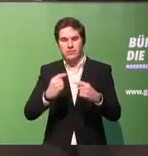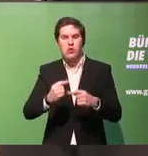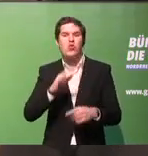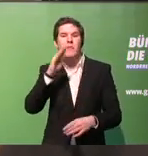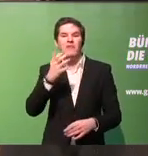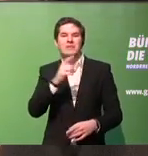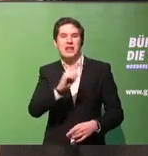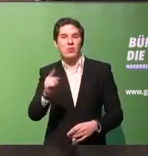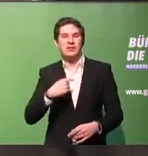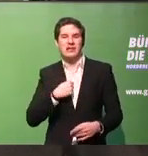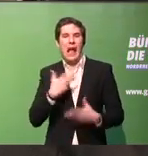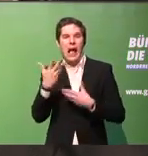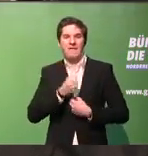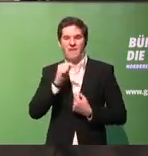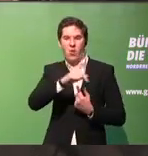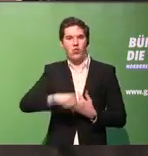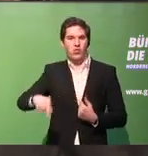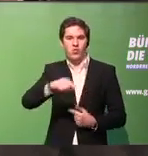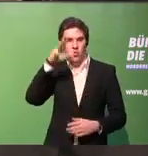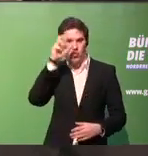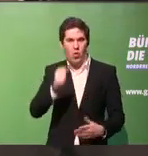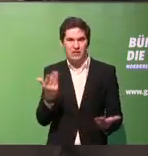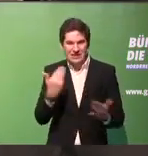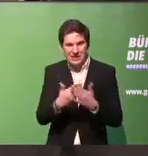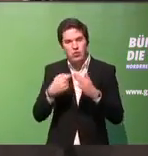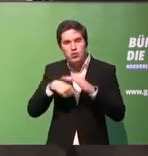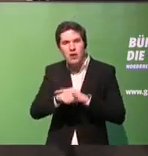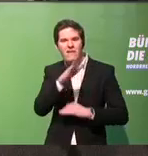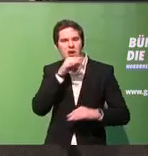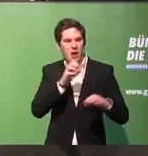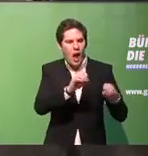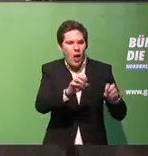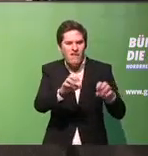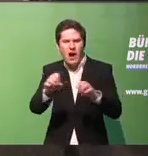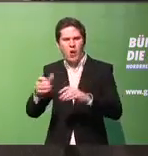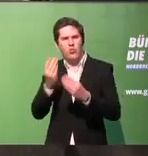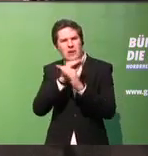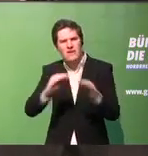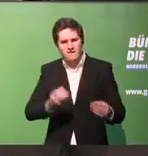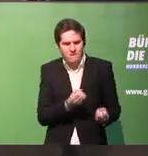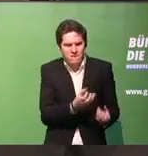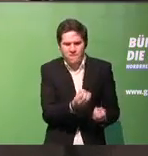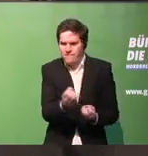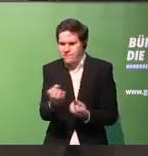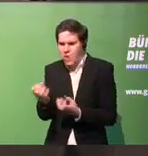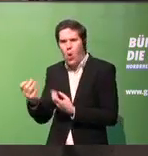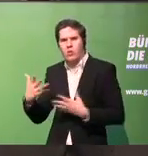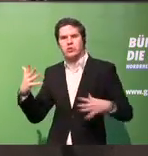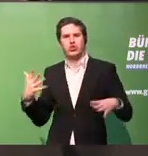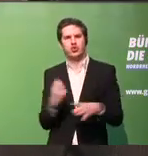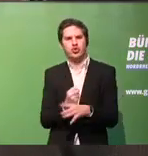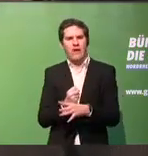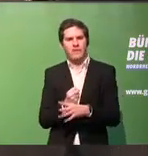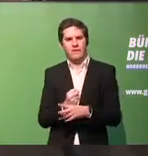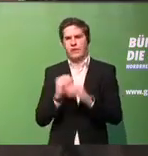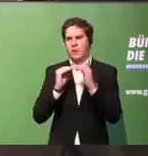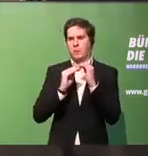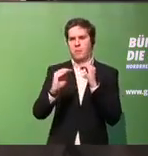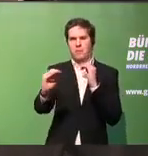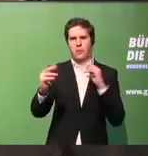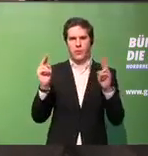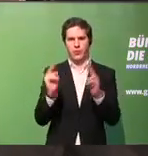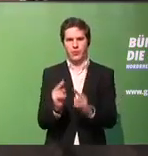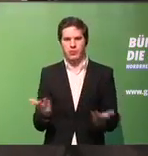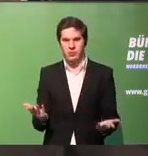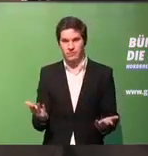HIV-Infizierte. Wir haben es, glaube ich, geschafft, durch viel Aufklärung, durch viel Informationsarbeit die Rate möglichst gering zu halten. Deutschland hat